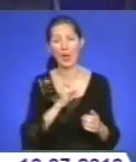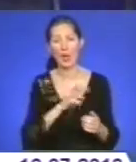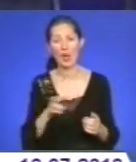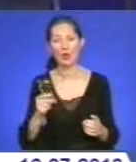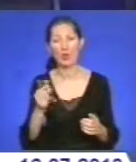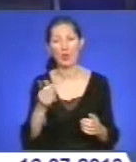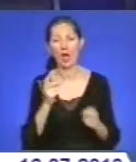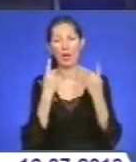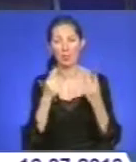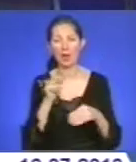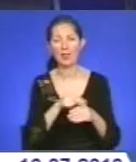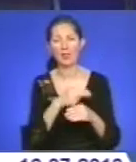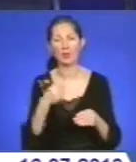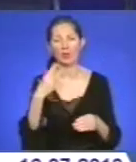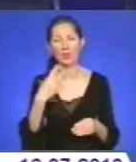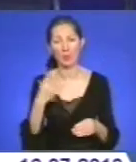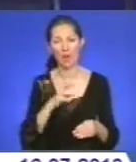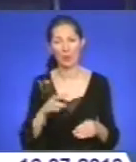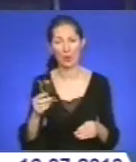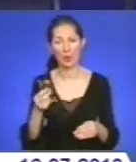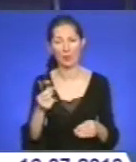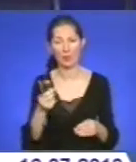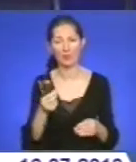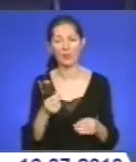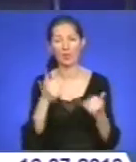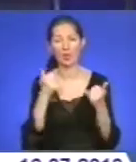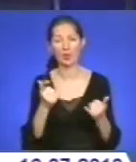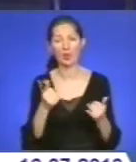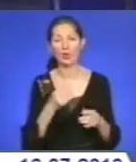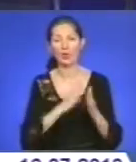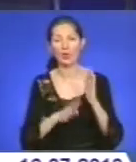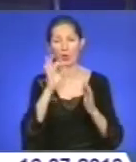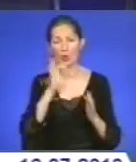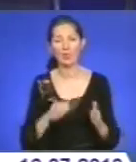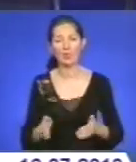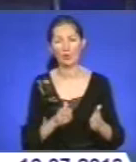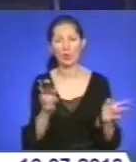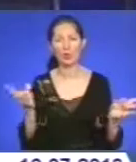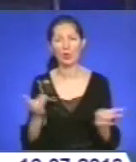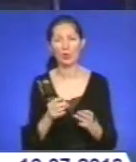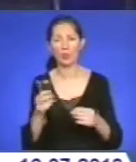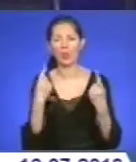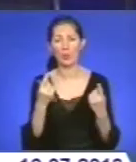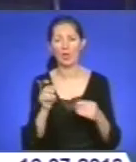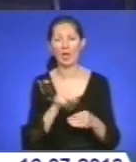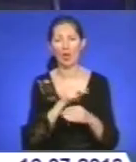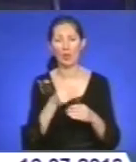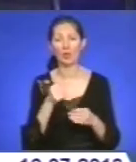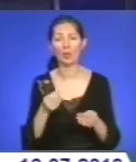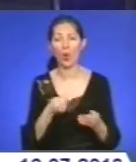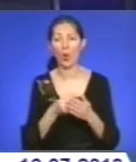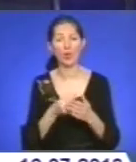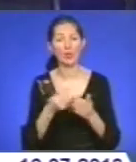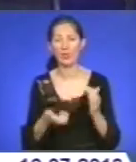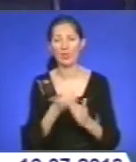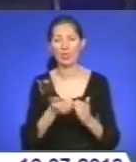мільйонів. Сьогодні в державі 90% доріг потребують капітального ремонту. Оскільки коштів не вистачає, за рік дорожні